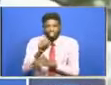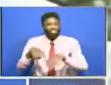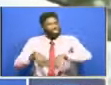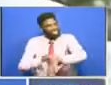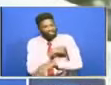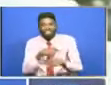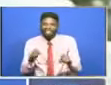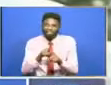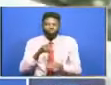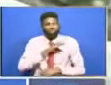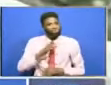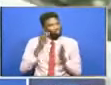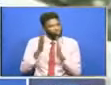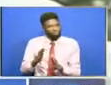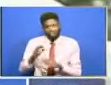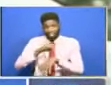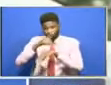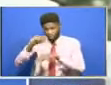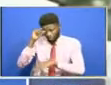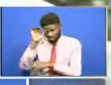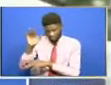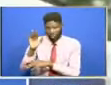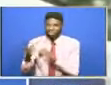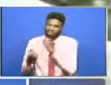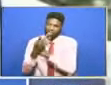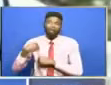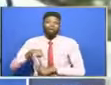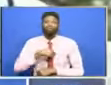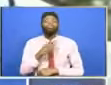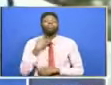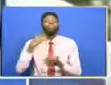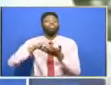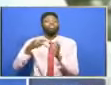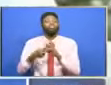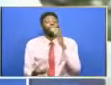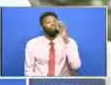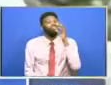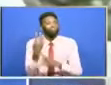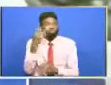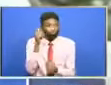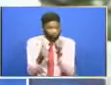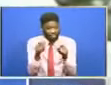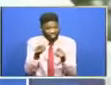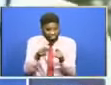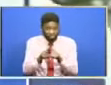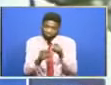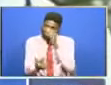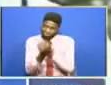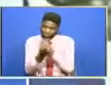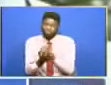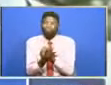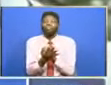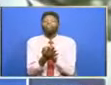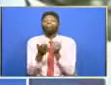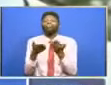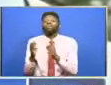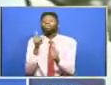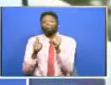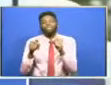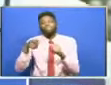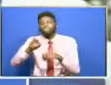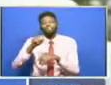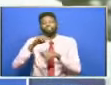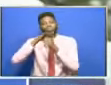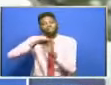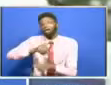na commissioner, atueleze ni mradi gani anataka kutengeneza, ni njia ipi hata dhuru hawa watu wengine,